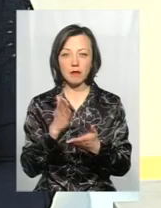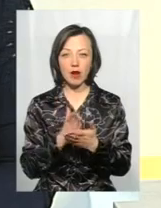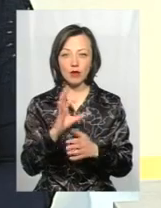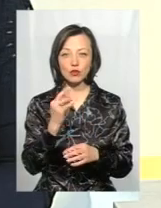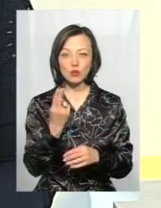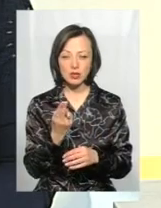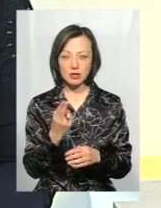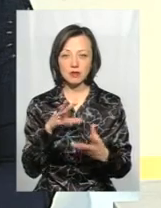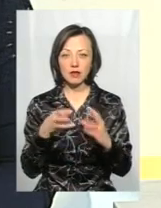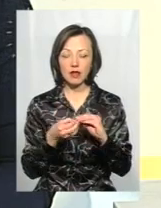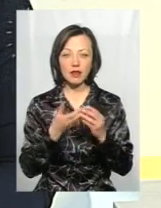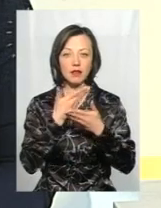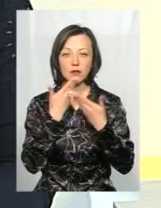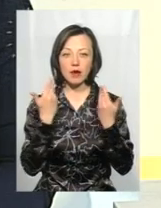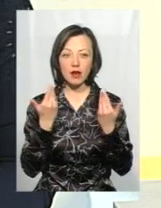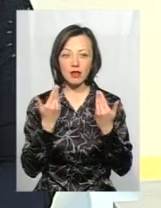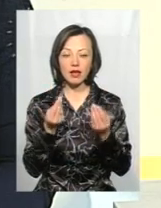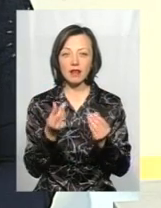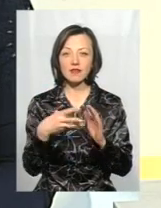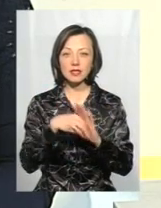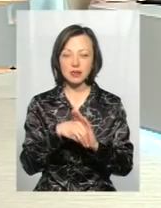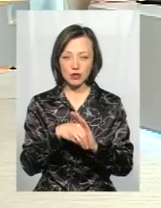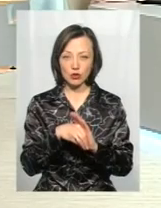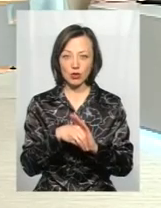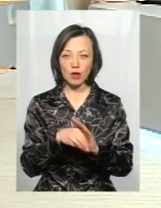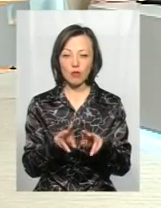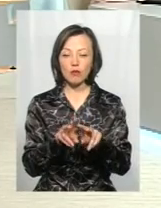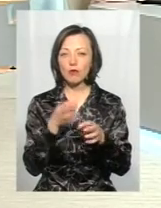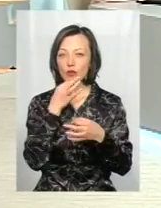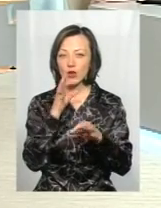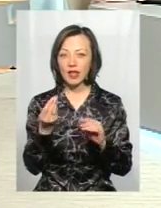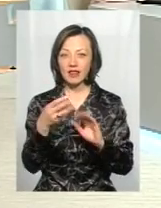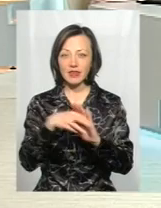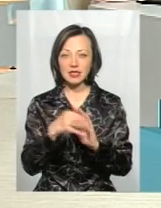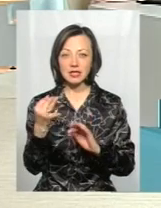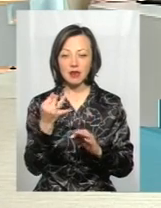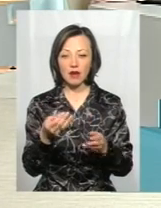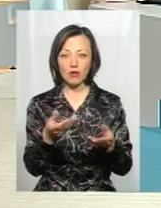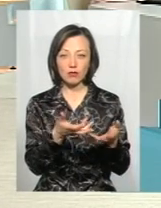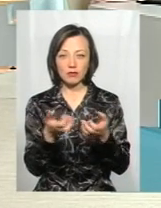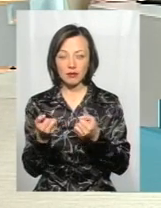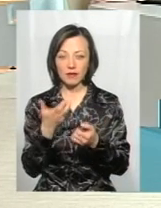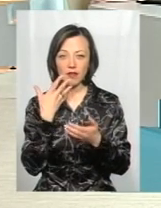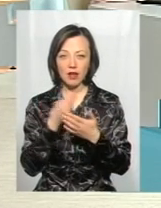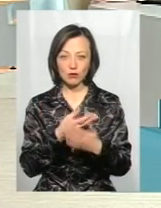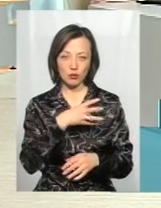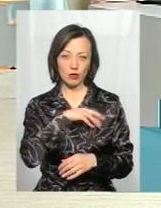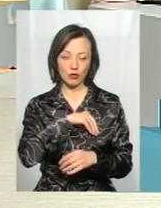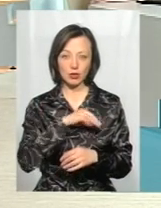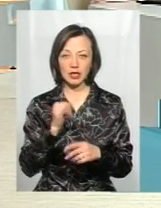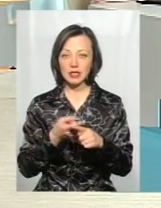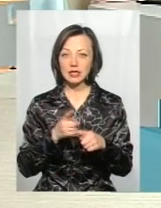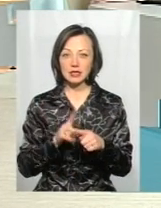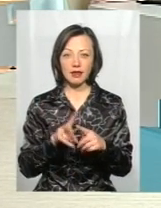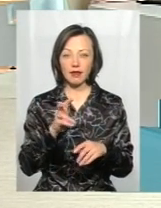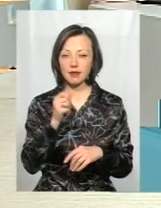соціальний ефект, вони не мають інвестиційного. Тобто будь-який інвестор зацікавлений в отриманні власного прибутку. І це вже